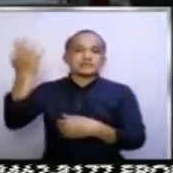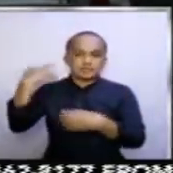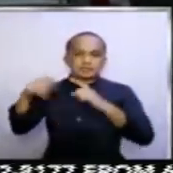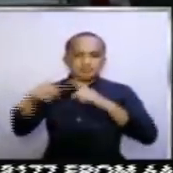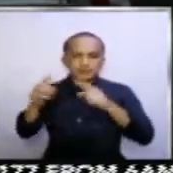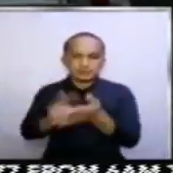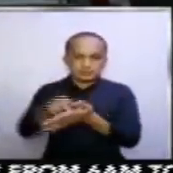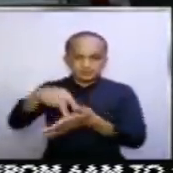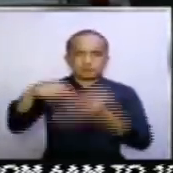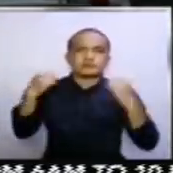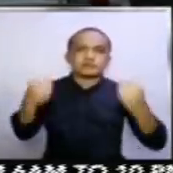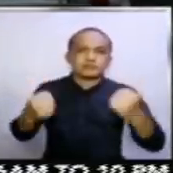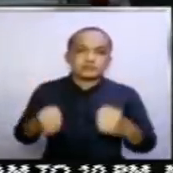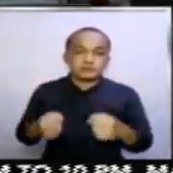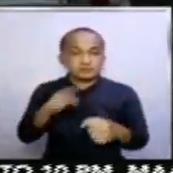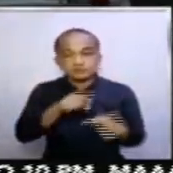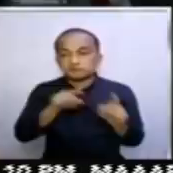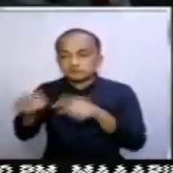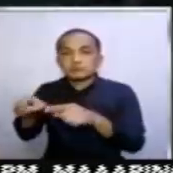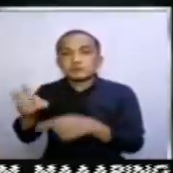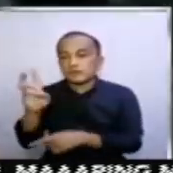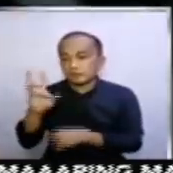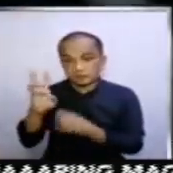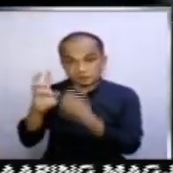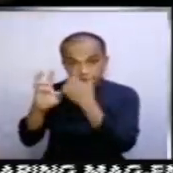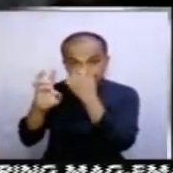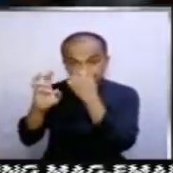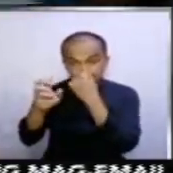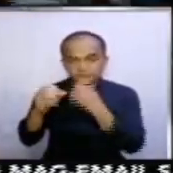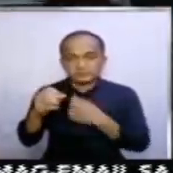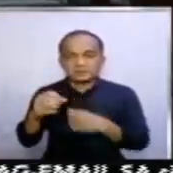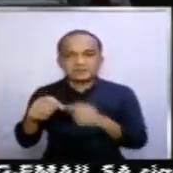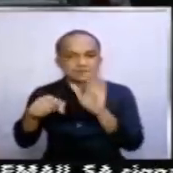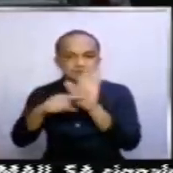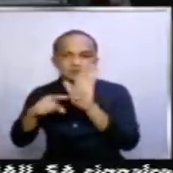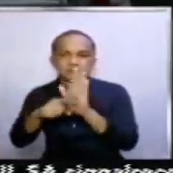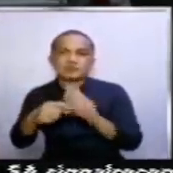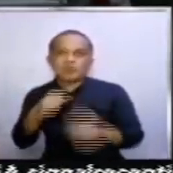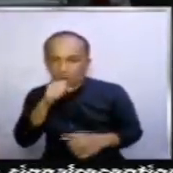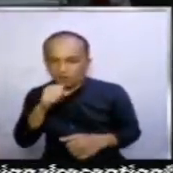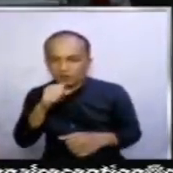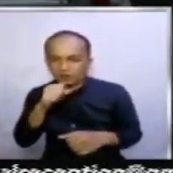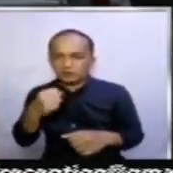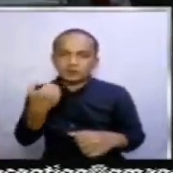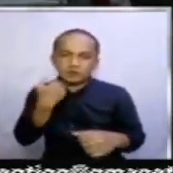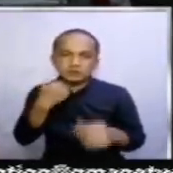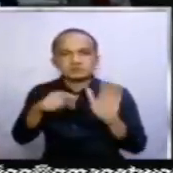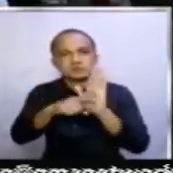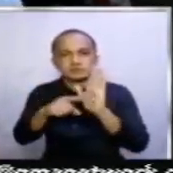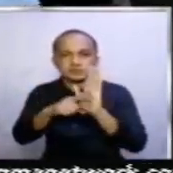Samantalang 16 naman ang symptomatic negative, ibig sabihin nakitaan silang may symptoms pero hindi po ito